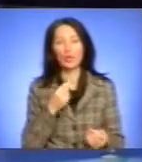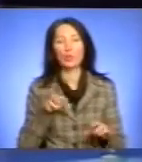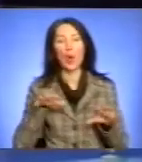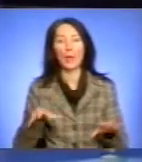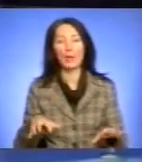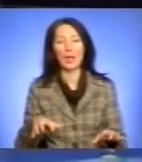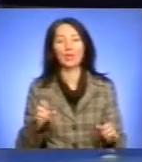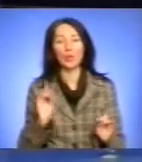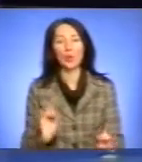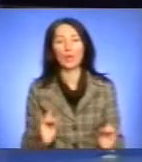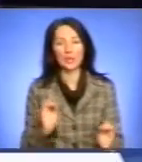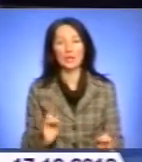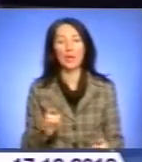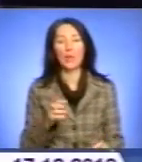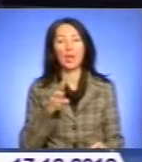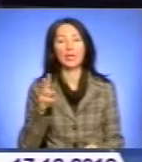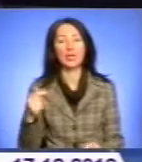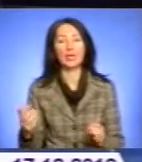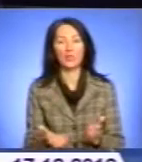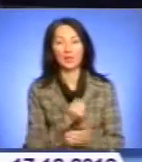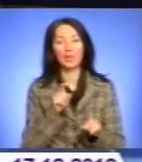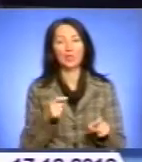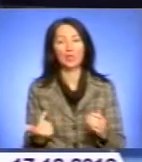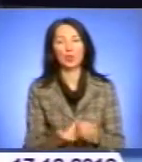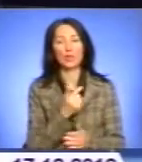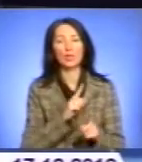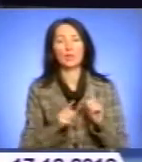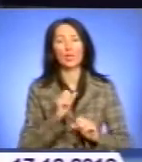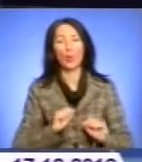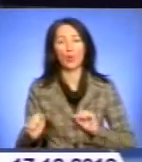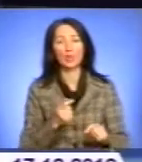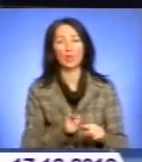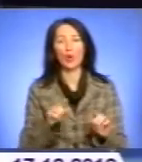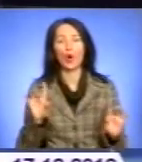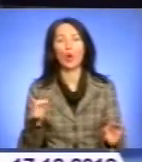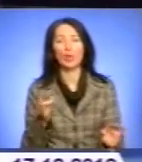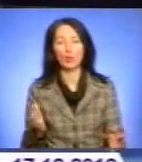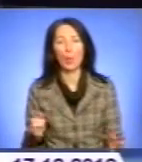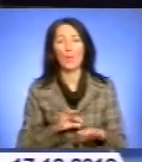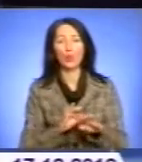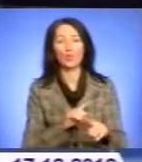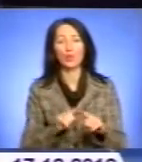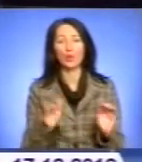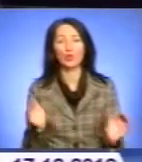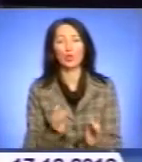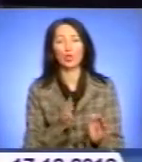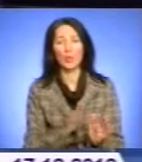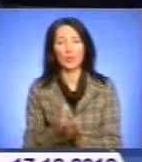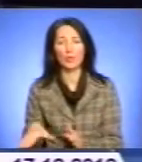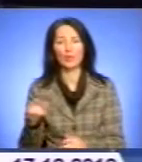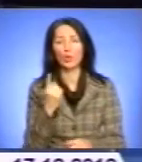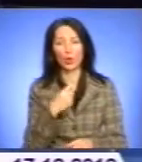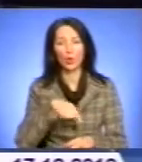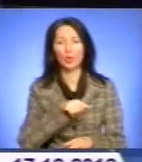Микола Азаров встиг посидіти знову на засіданні уряду. Цього разу він провів його швидко в скороченому режимі. Усього за годину.